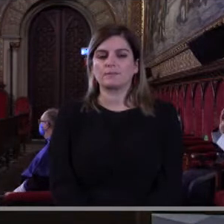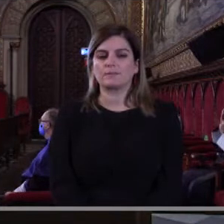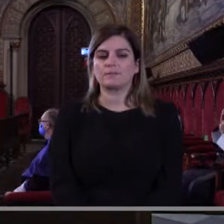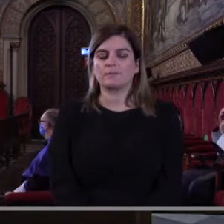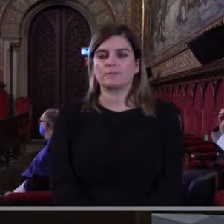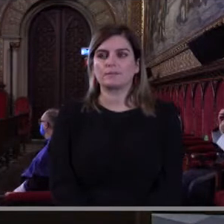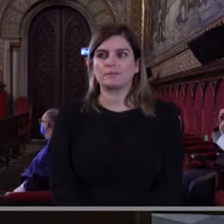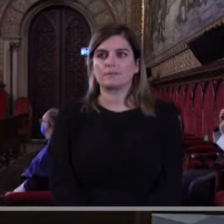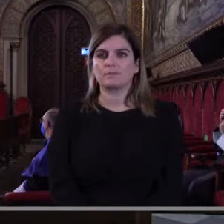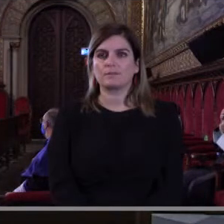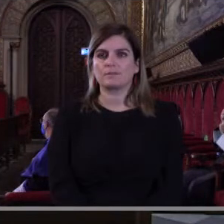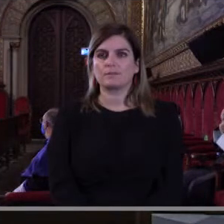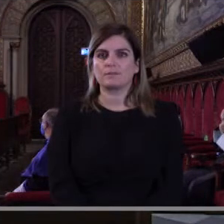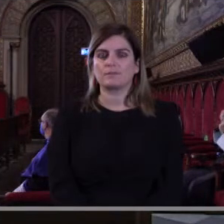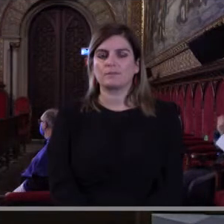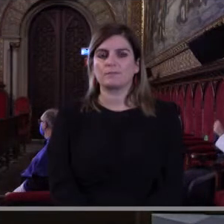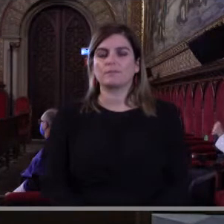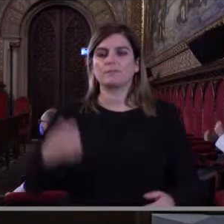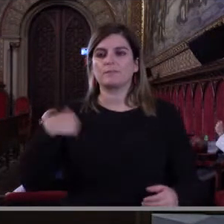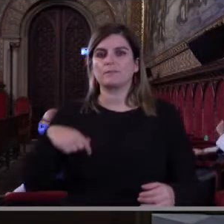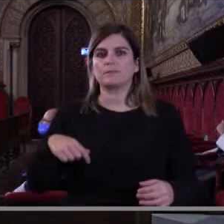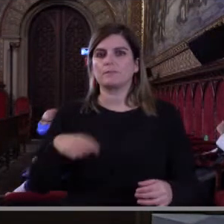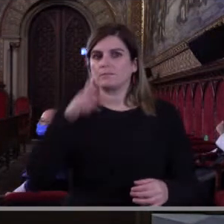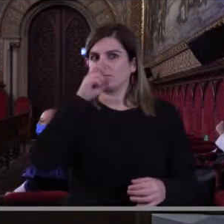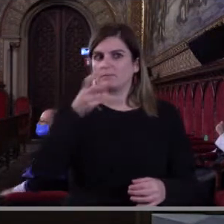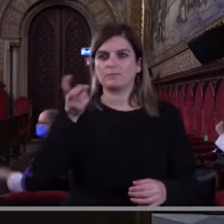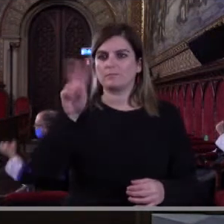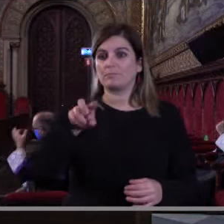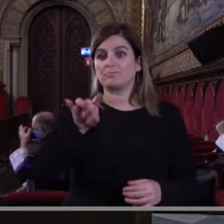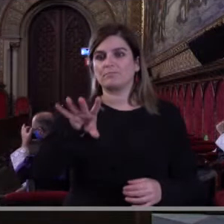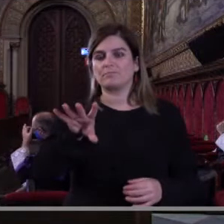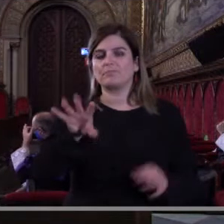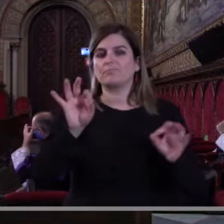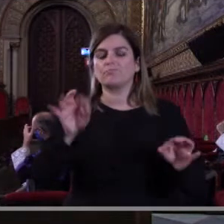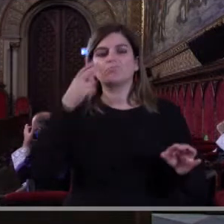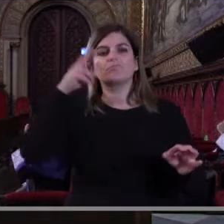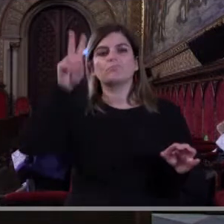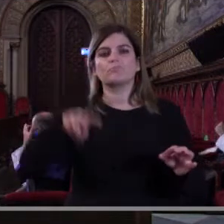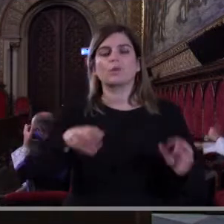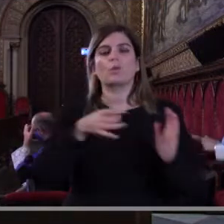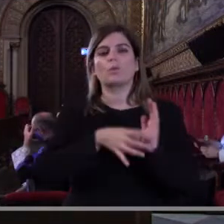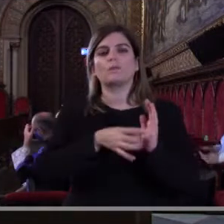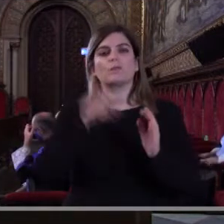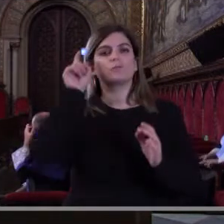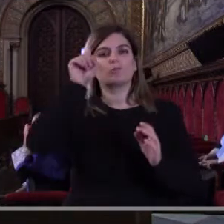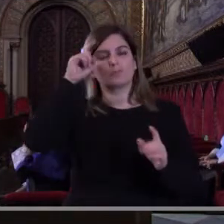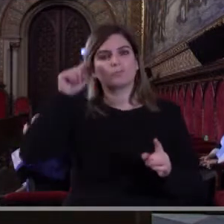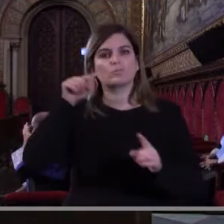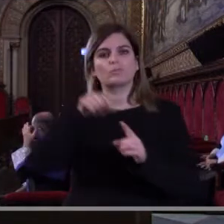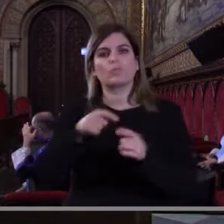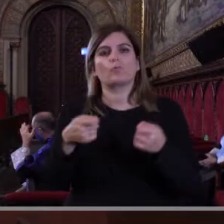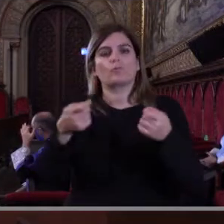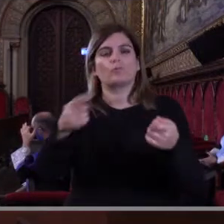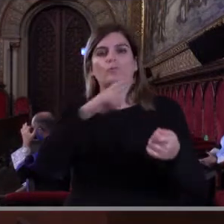El Consell Social de la Universitat va acordar l'any 2015 establir una distinció a la qualitat docent amb l'objectiu de posar en